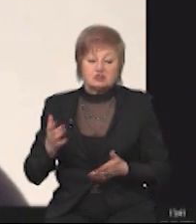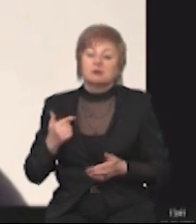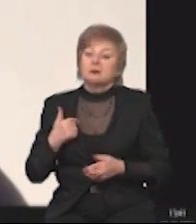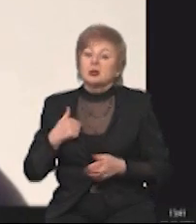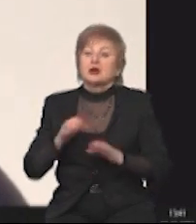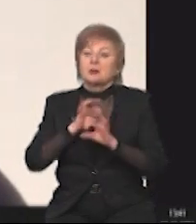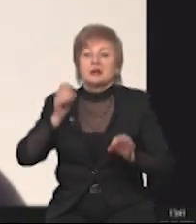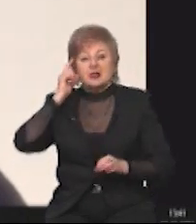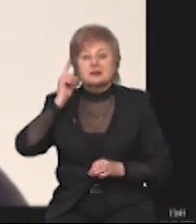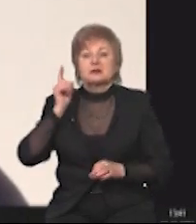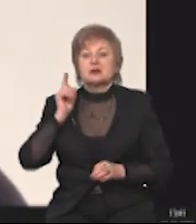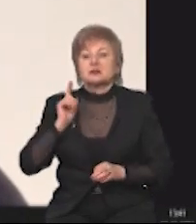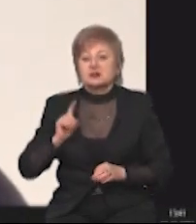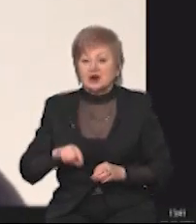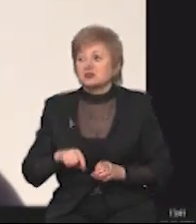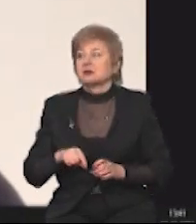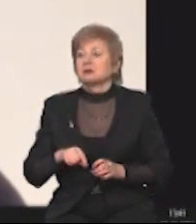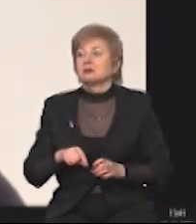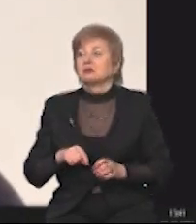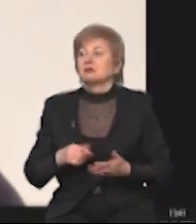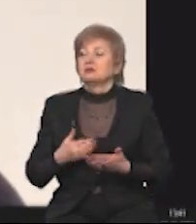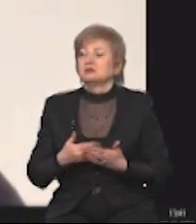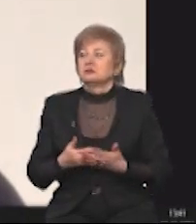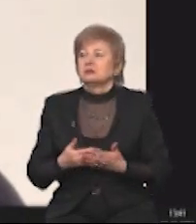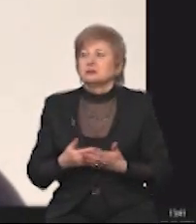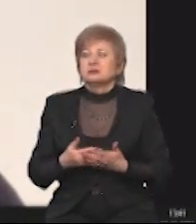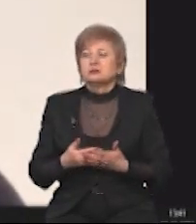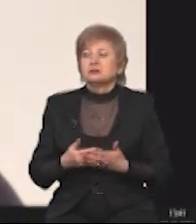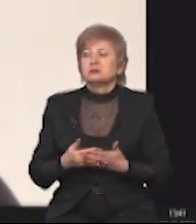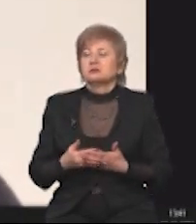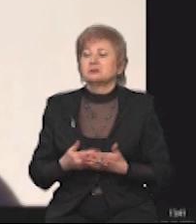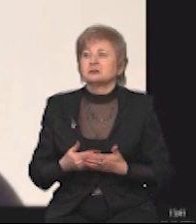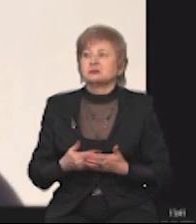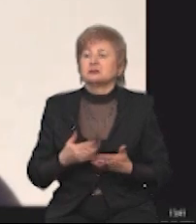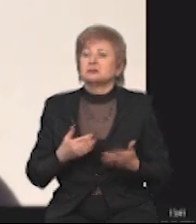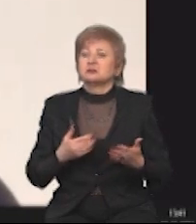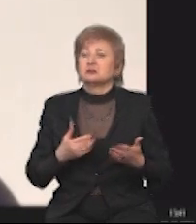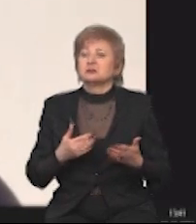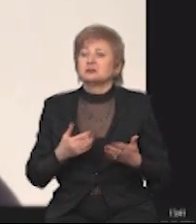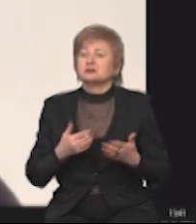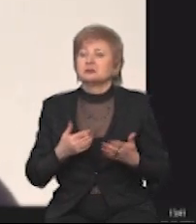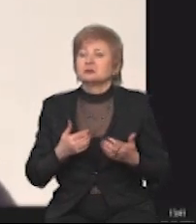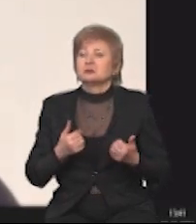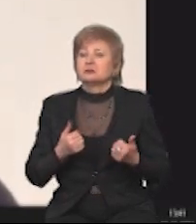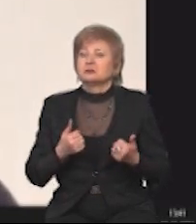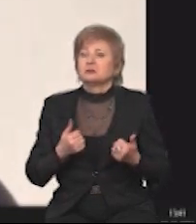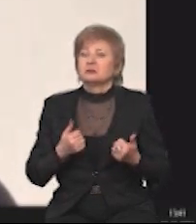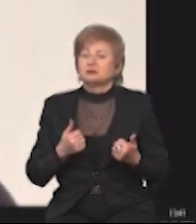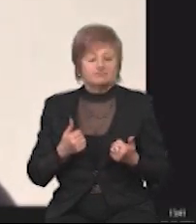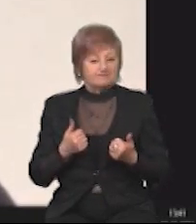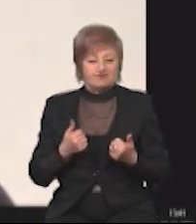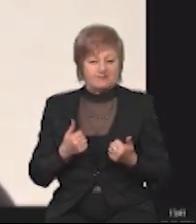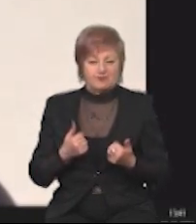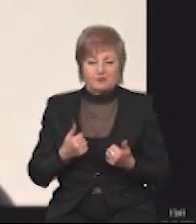прекрасные города, на данный момент были недавно, мои друзья стримы скидывали из Киева, из Днепра, города пустые,